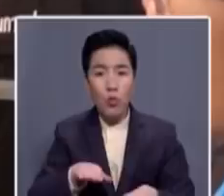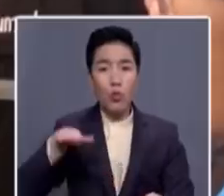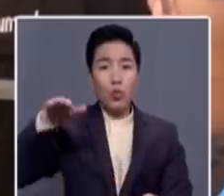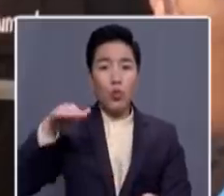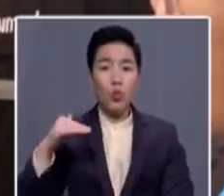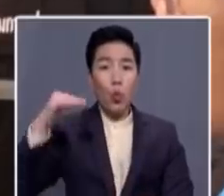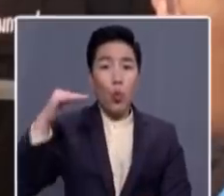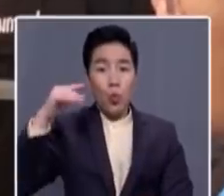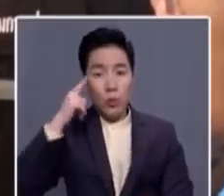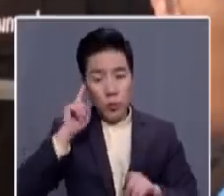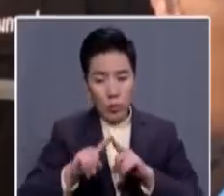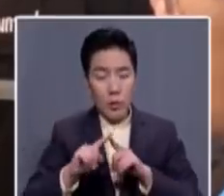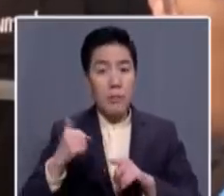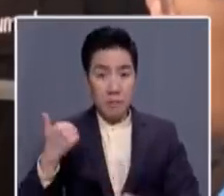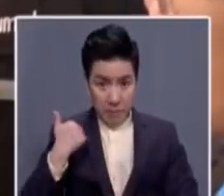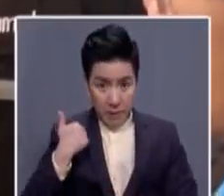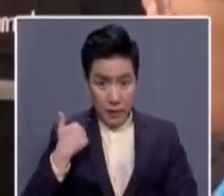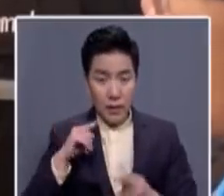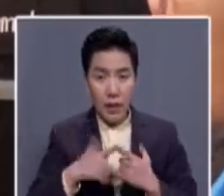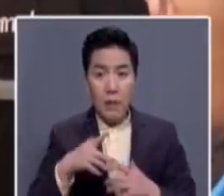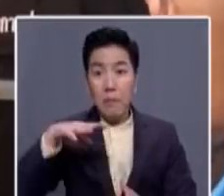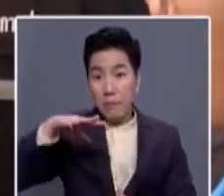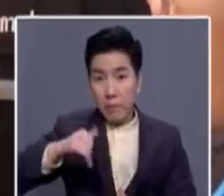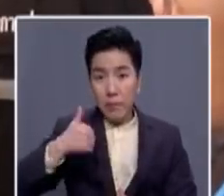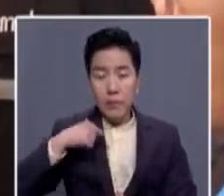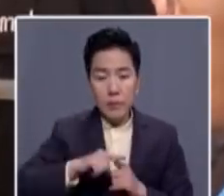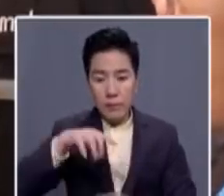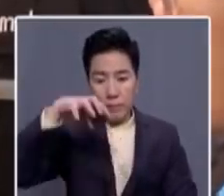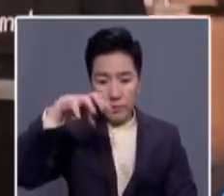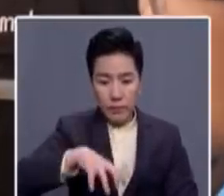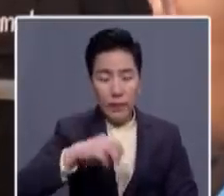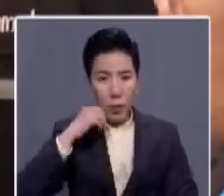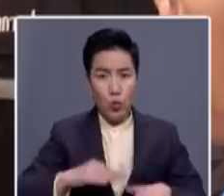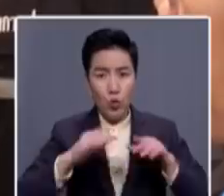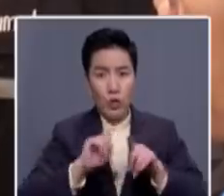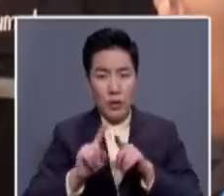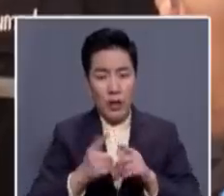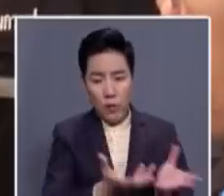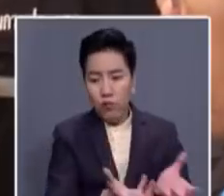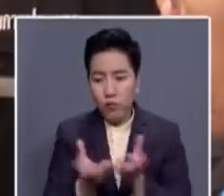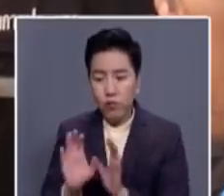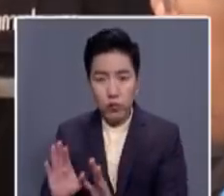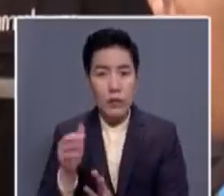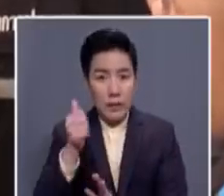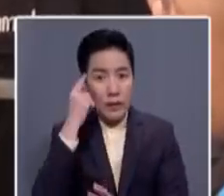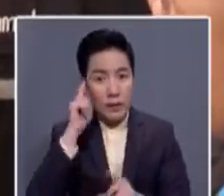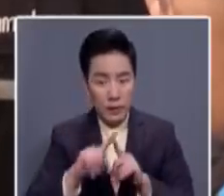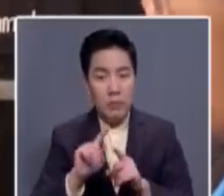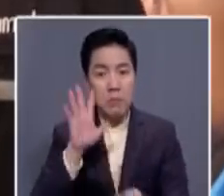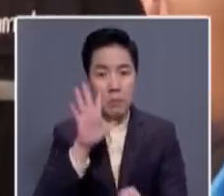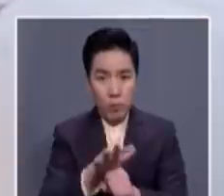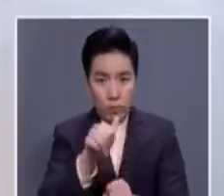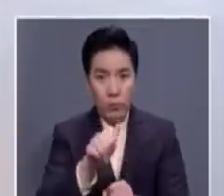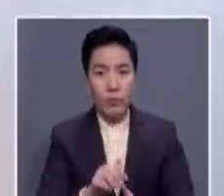ครับในที่สูงซึ่งเรามีเทศบาลเรามีส่วนที่เป็นที่สูงอยู่หลายที่นะครับก็มีที่เพียงพอน